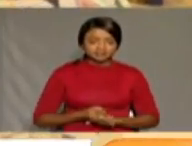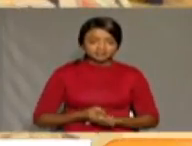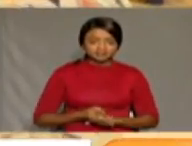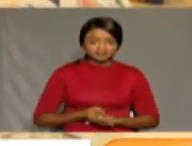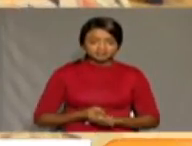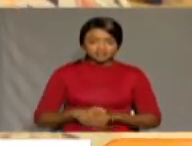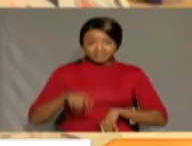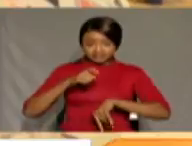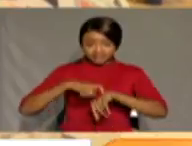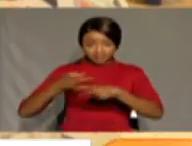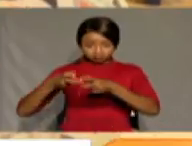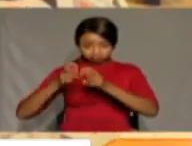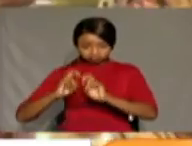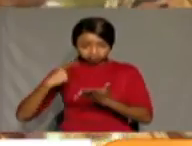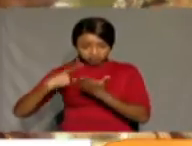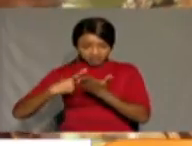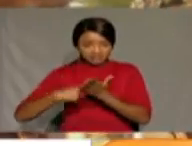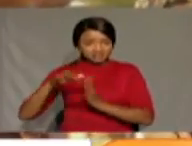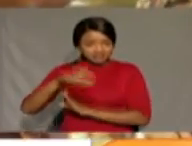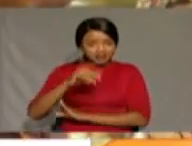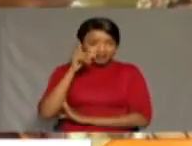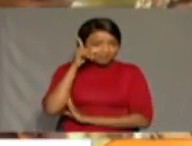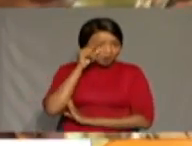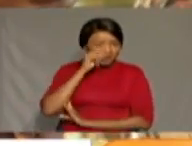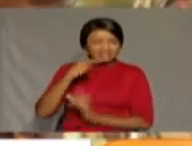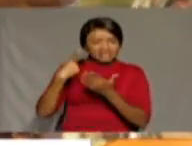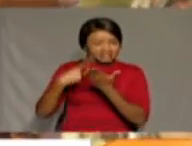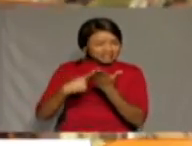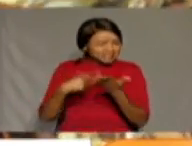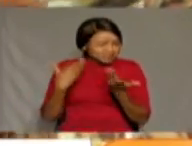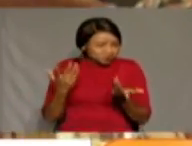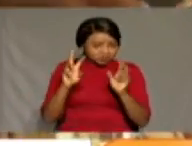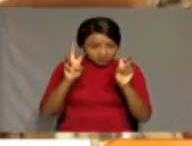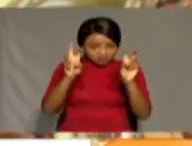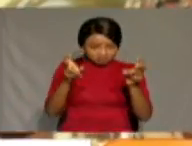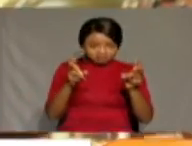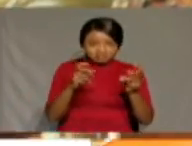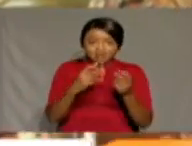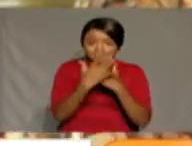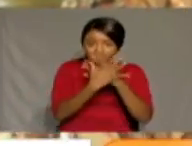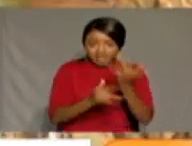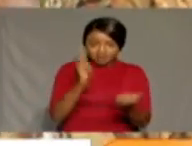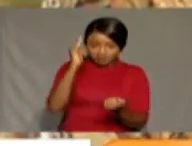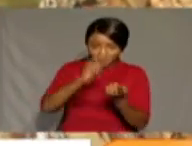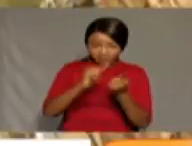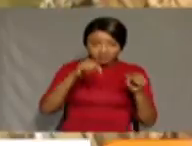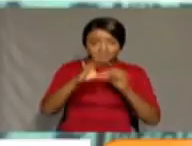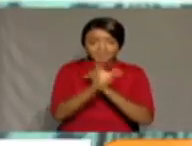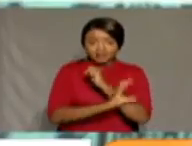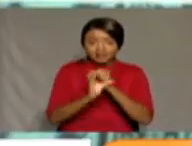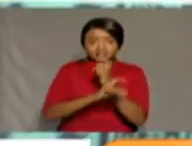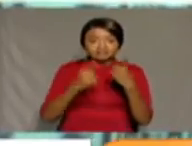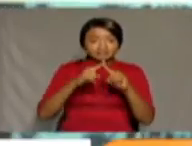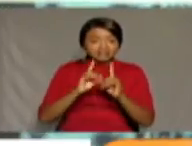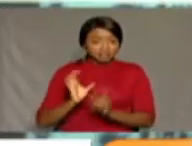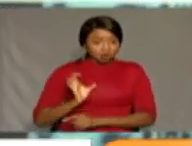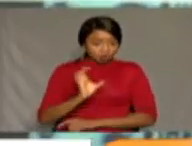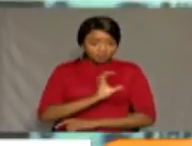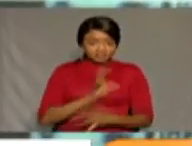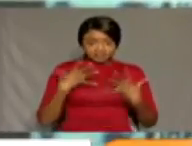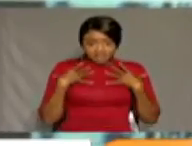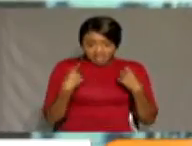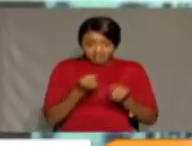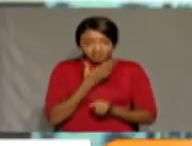Kwenye kikao kaunti ya Mombasa kujadili changamoto ya upungufu wa damu nchini, kamati ya afya bungeni imetangaza kuwa